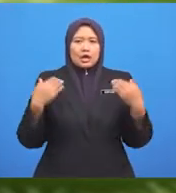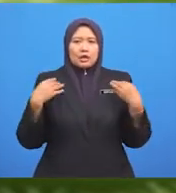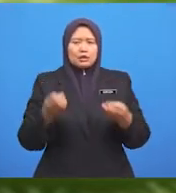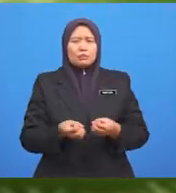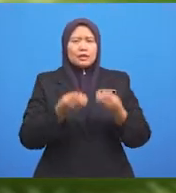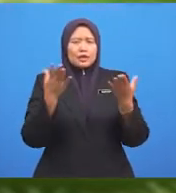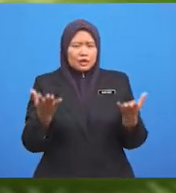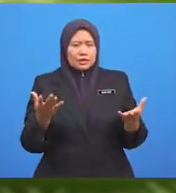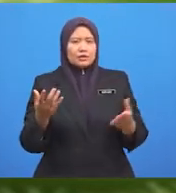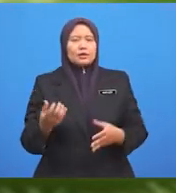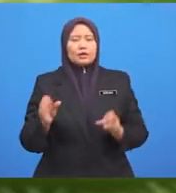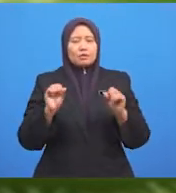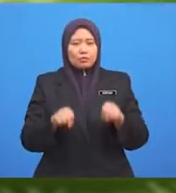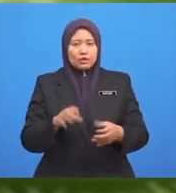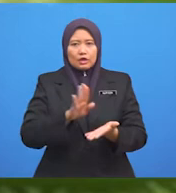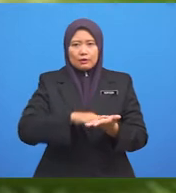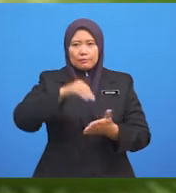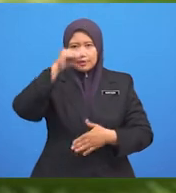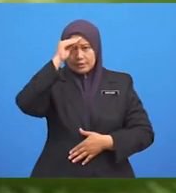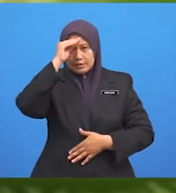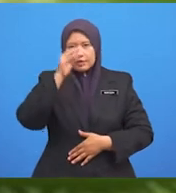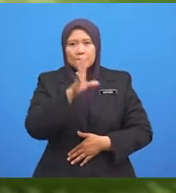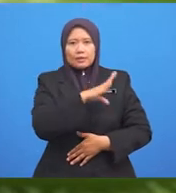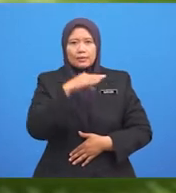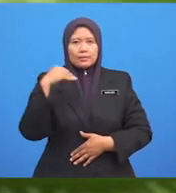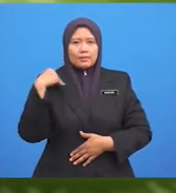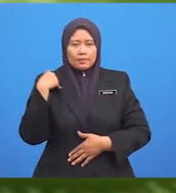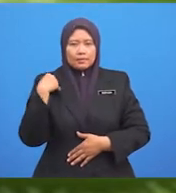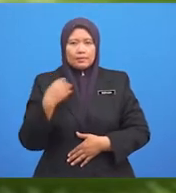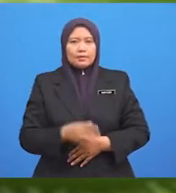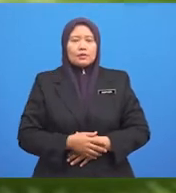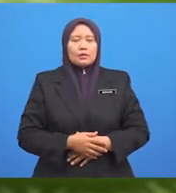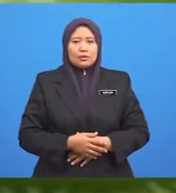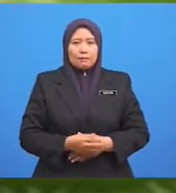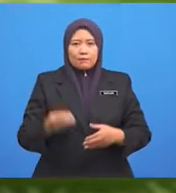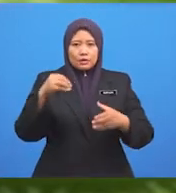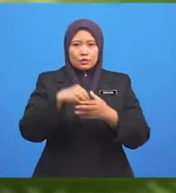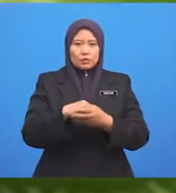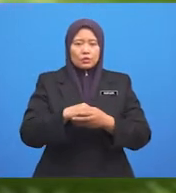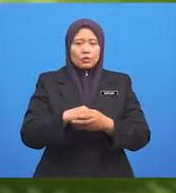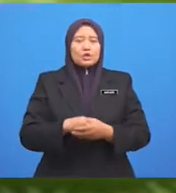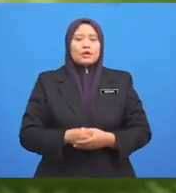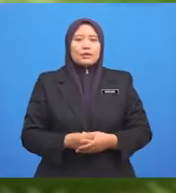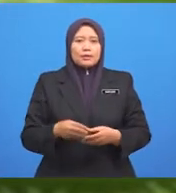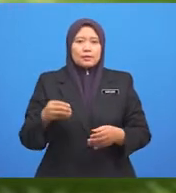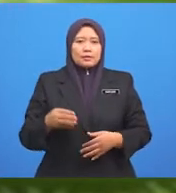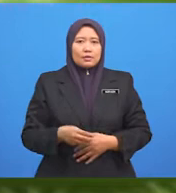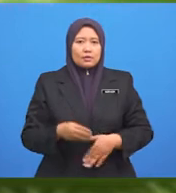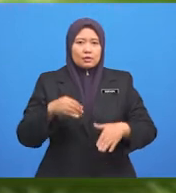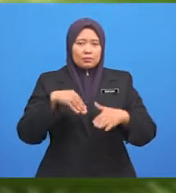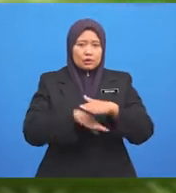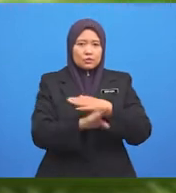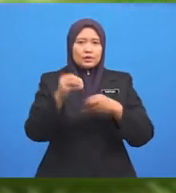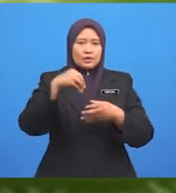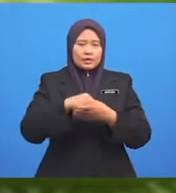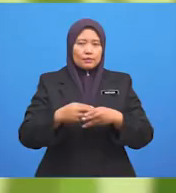terdapat banyak yang boleh kita pelajari dan aplikasikan dalam hampir keseluruhan kehidupan